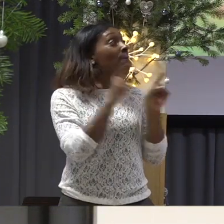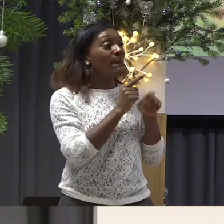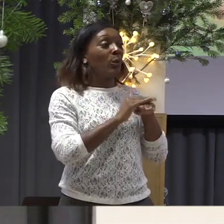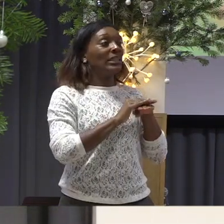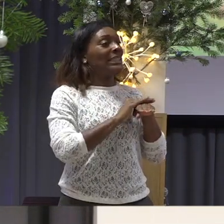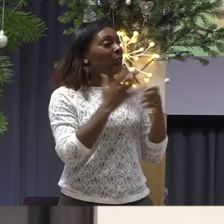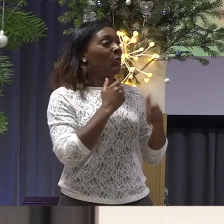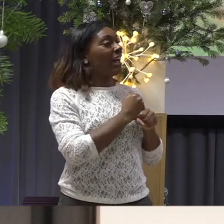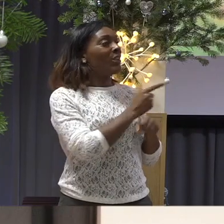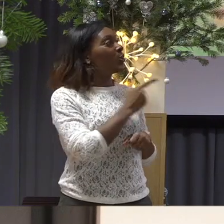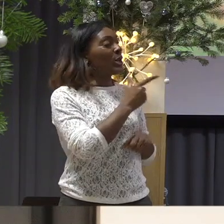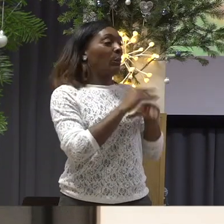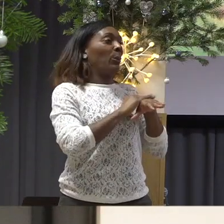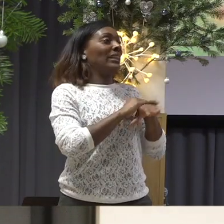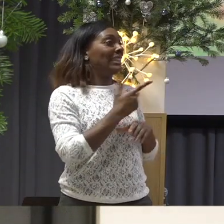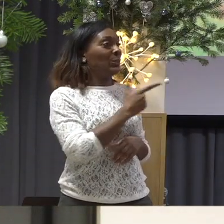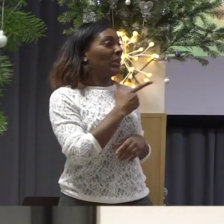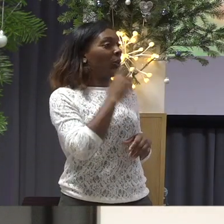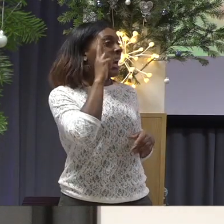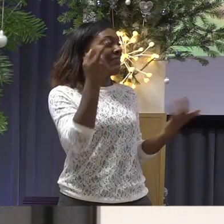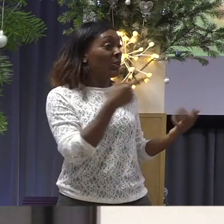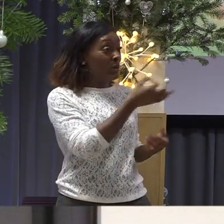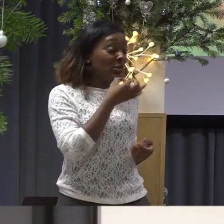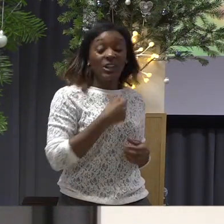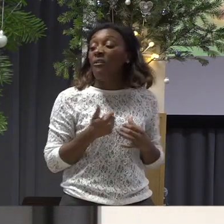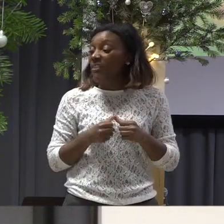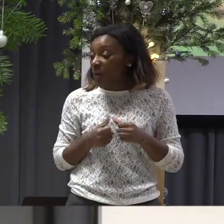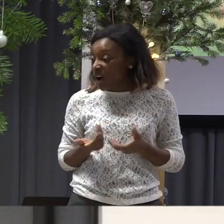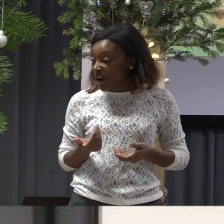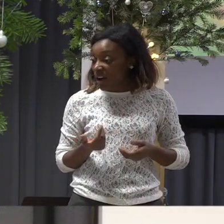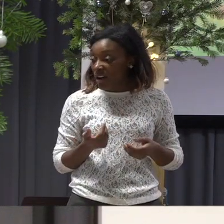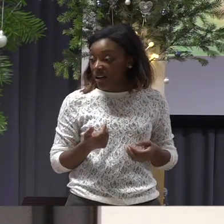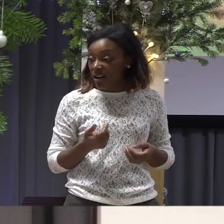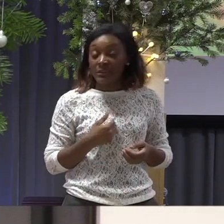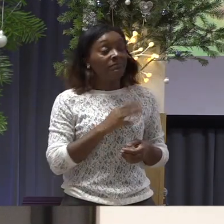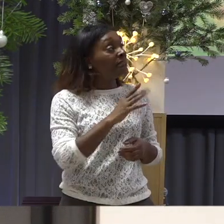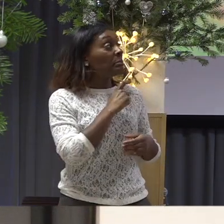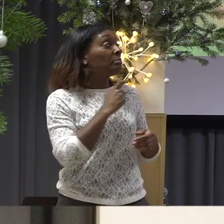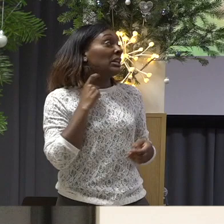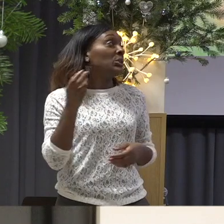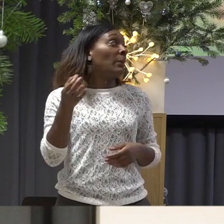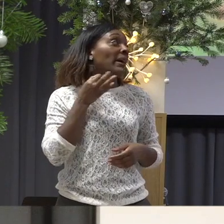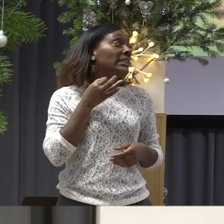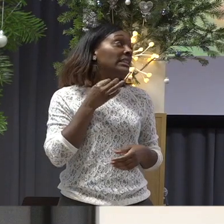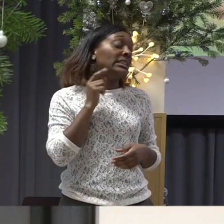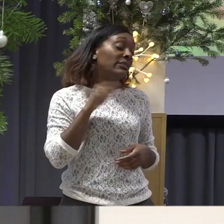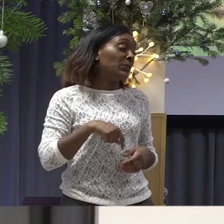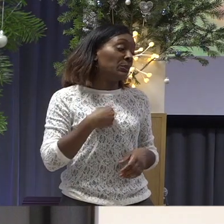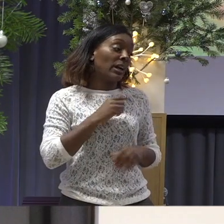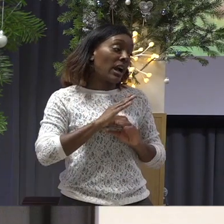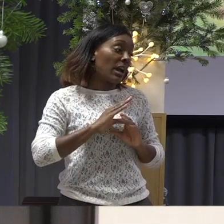plus. Il m'a dit, qu'est-ce qu'on fait? J'ai dit, le pasteur a dit, je dois d'abord témoigner à